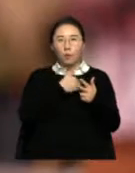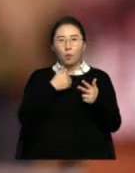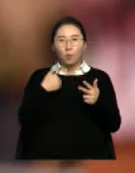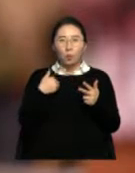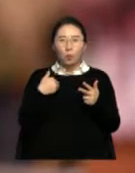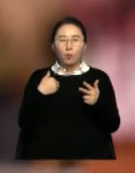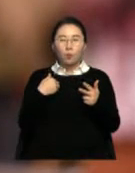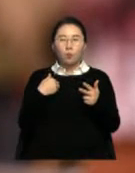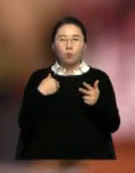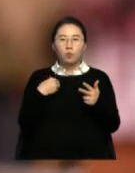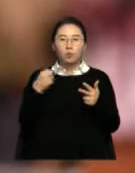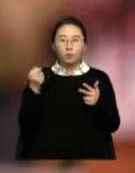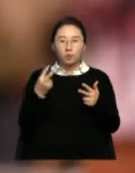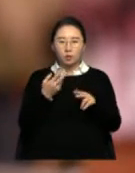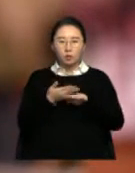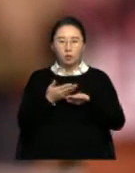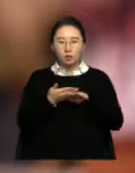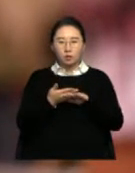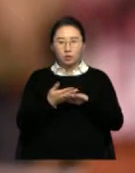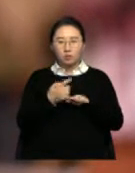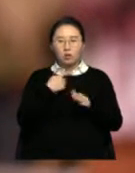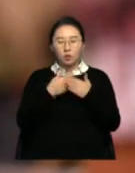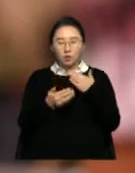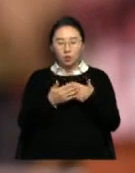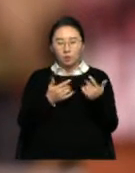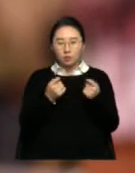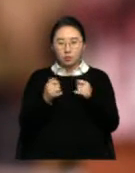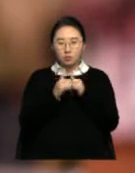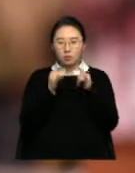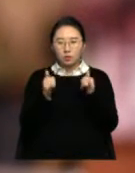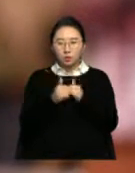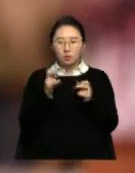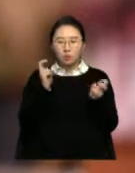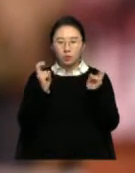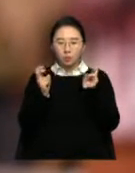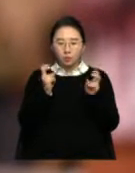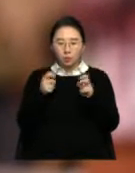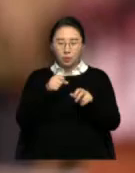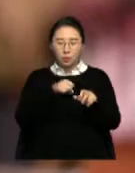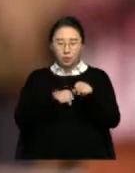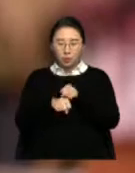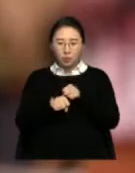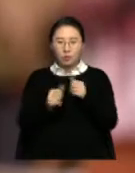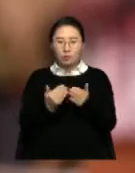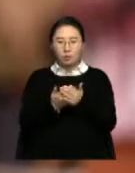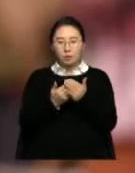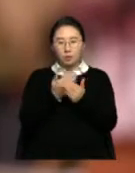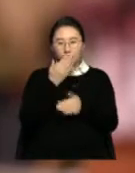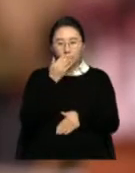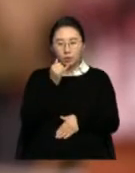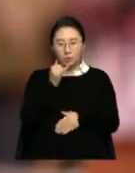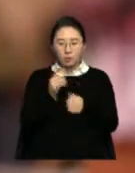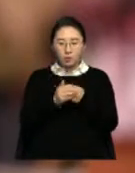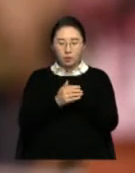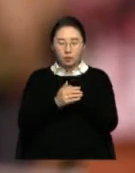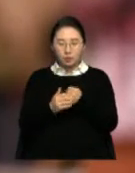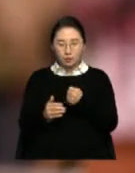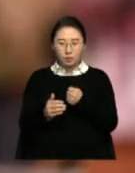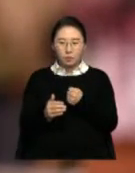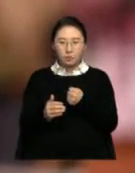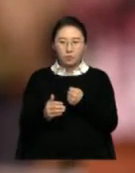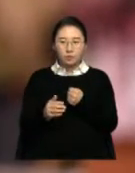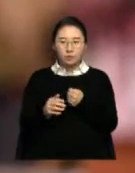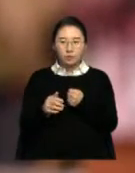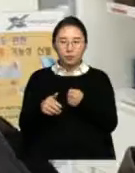수가 있는 거고 또 다른 서구의 경험처럼 사회적 기업을 본격적으로 발전시키는 데 있어서 이분들이